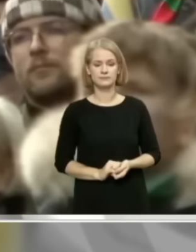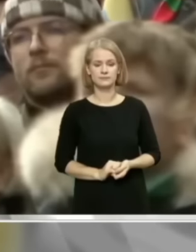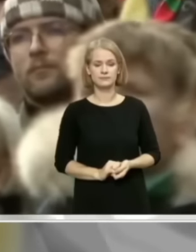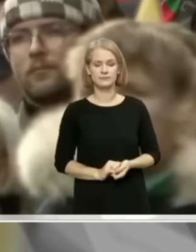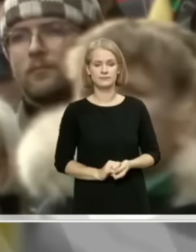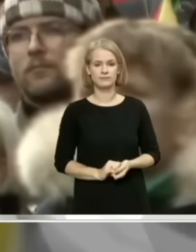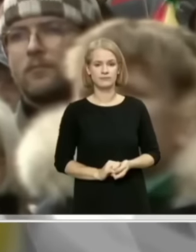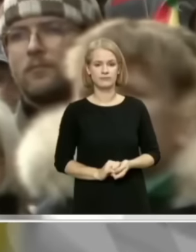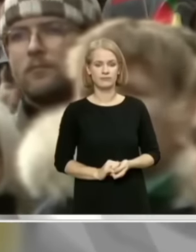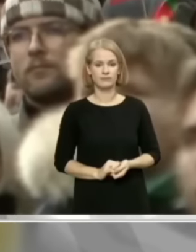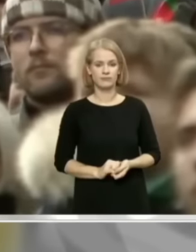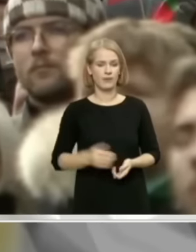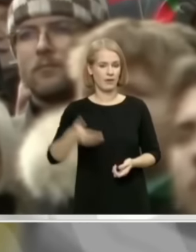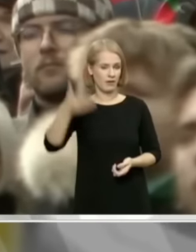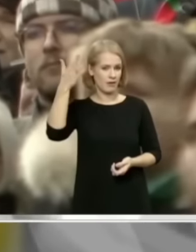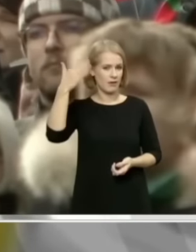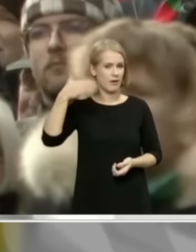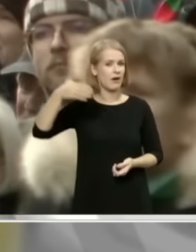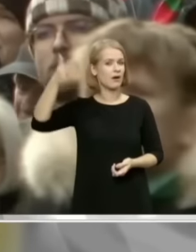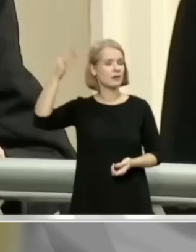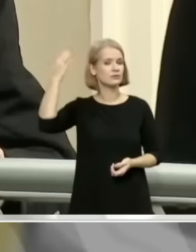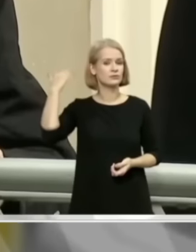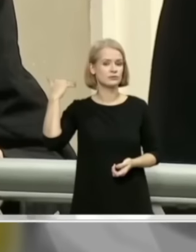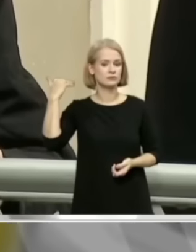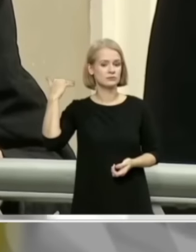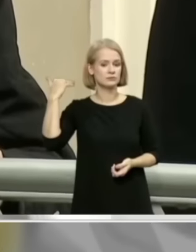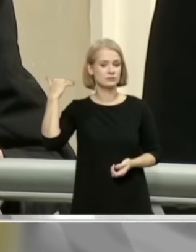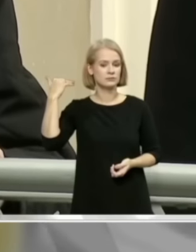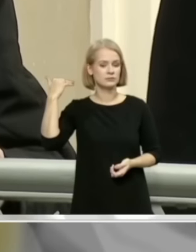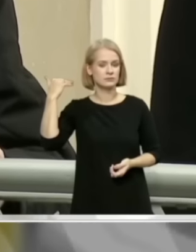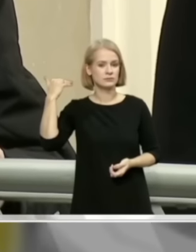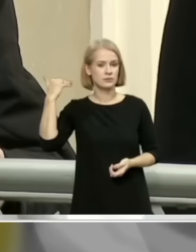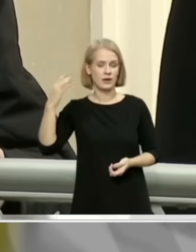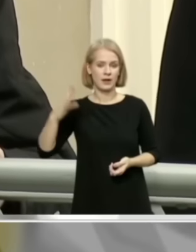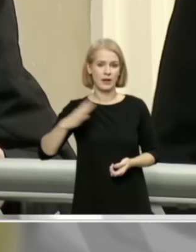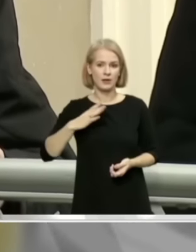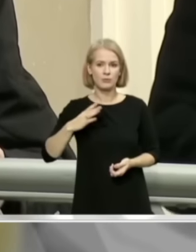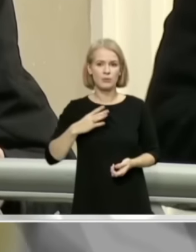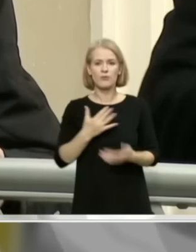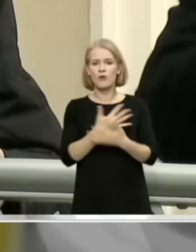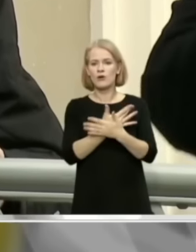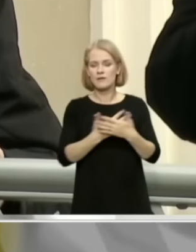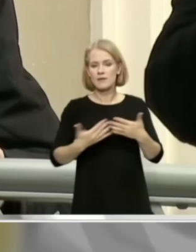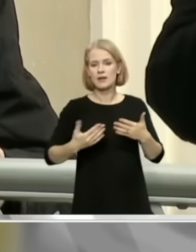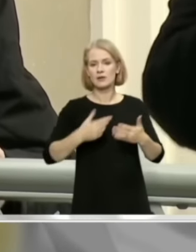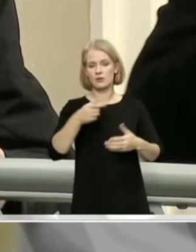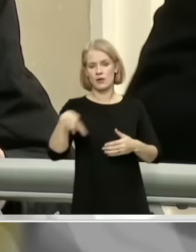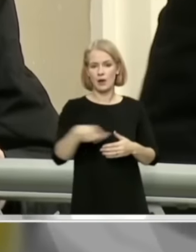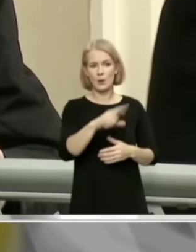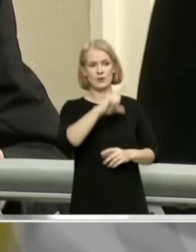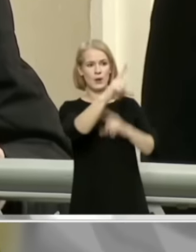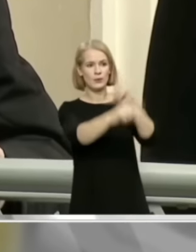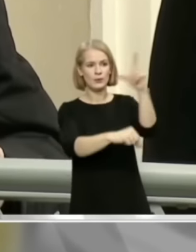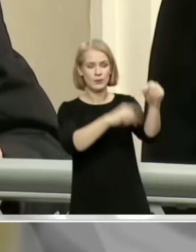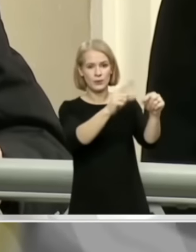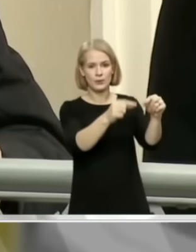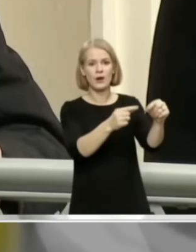Kadaise, kai grįždavau iš diplomatinių kelionių,